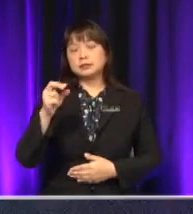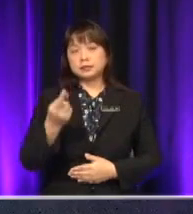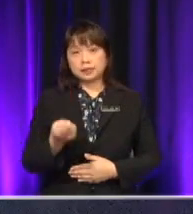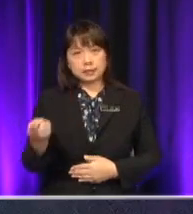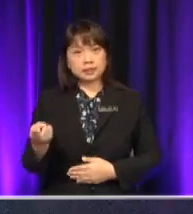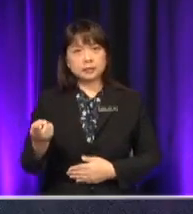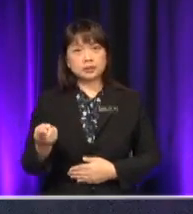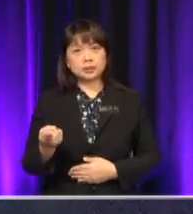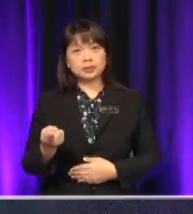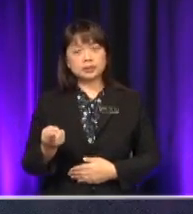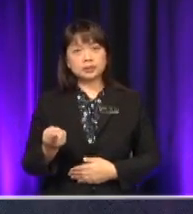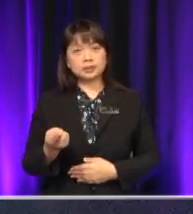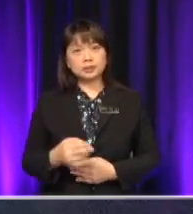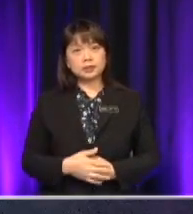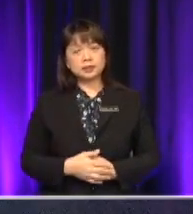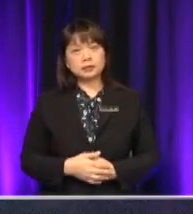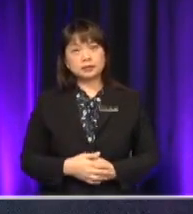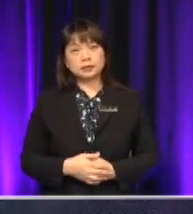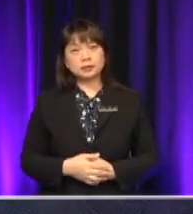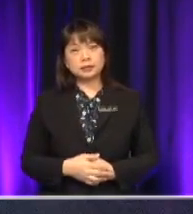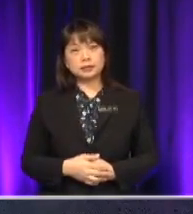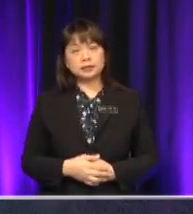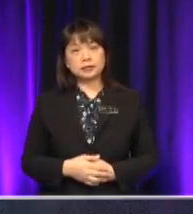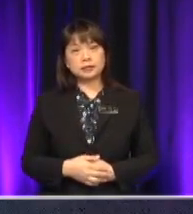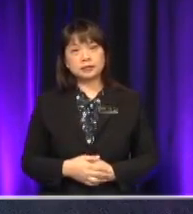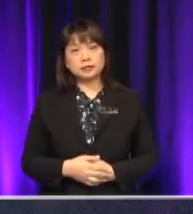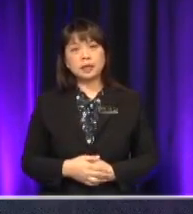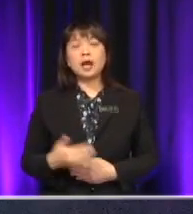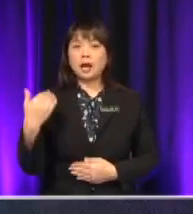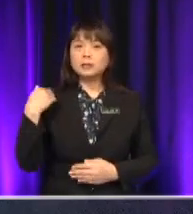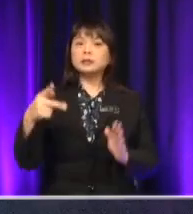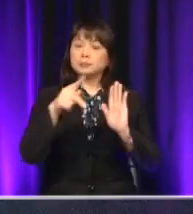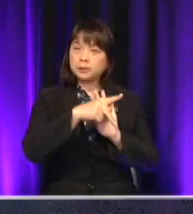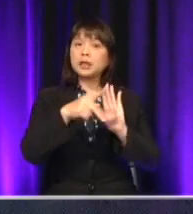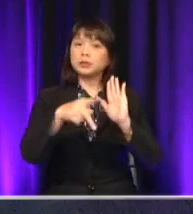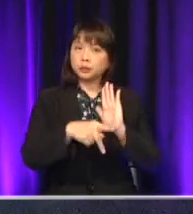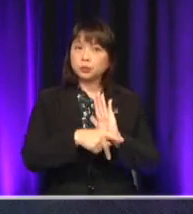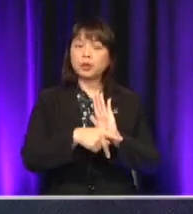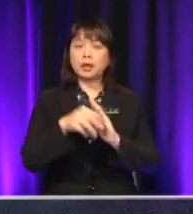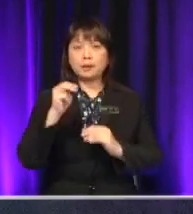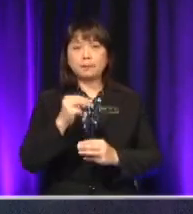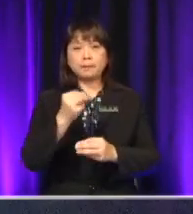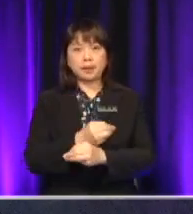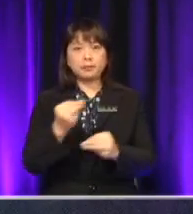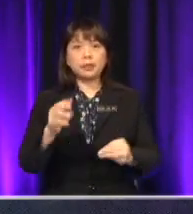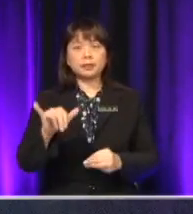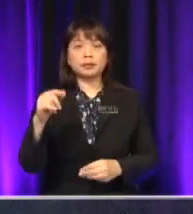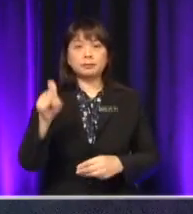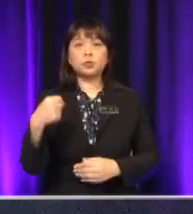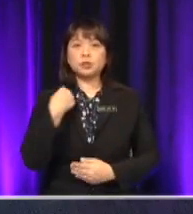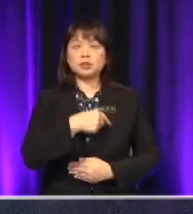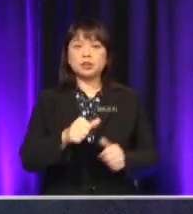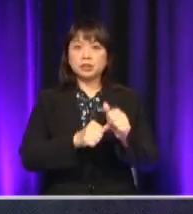buat apa kat Makmal? Saya ada peraturan. Ada peraturan Makmal yang perlu kita